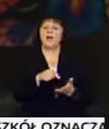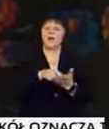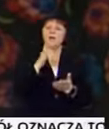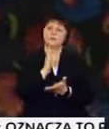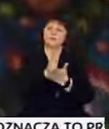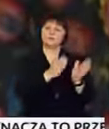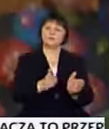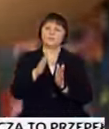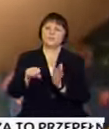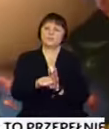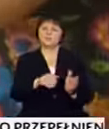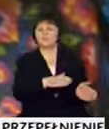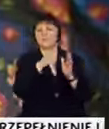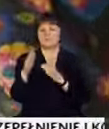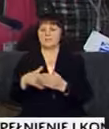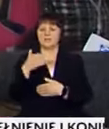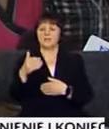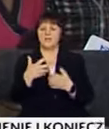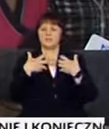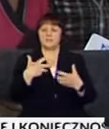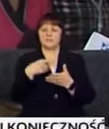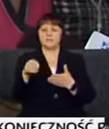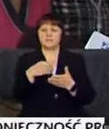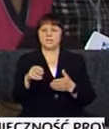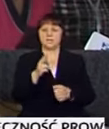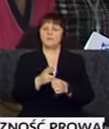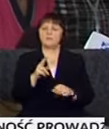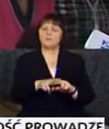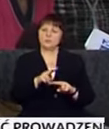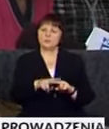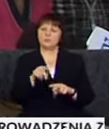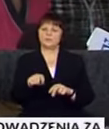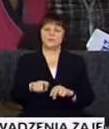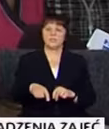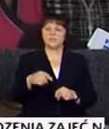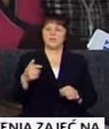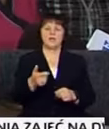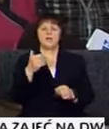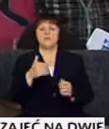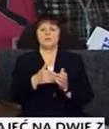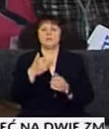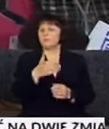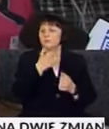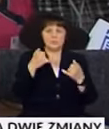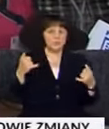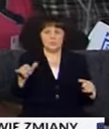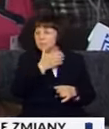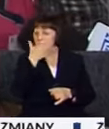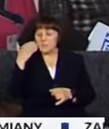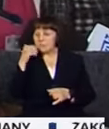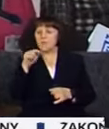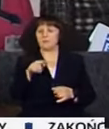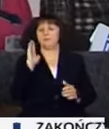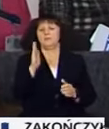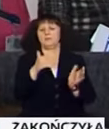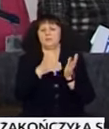już szykują się do kolejnej edycji. Chcemy zakupić urządzenie unikalne w skali województwa łódzkiego. Nie ma jeszcze nikt takiego. Myślę, że przyda